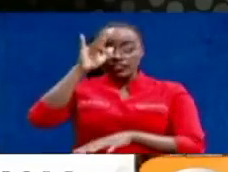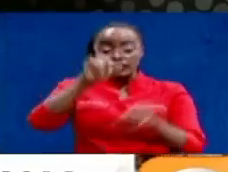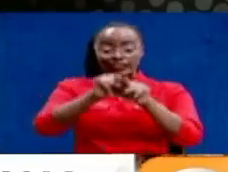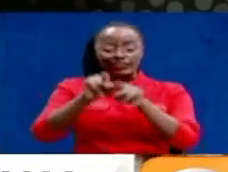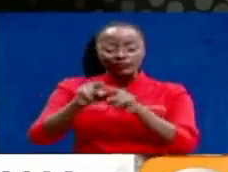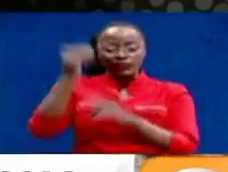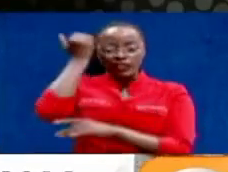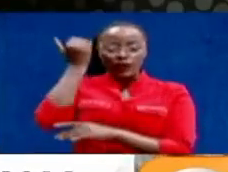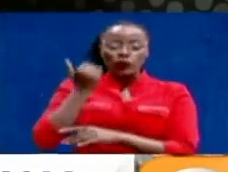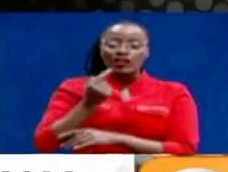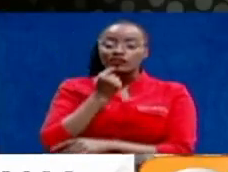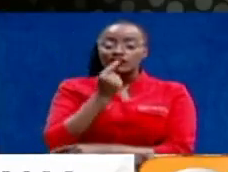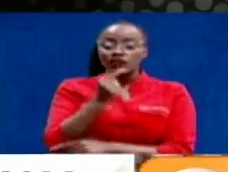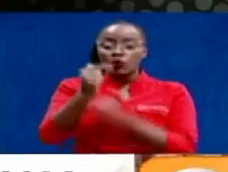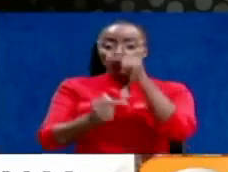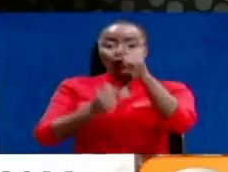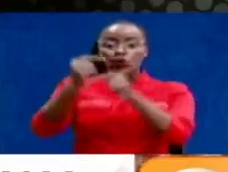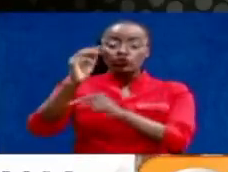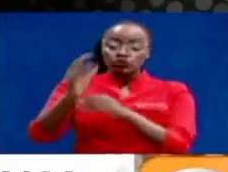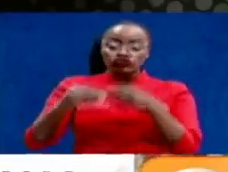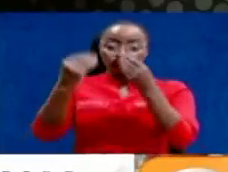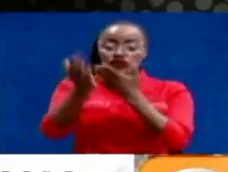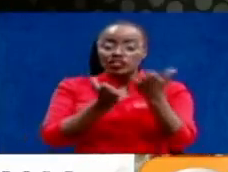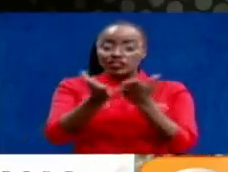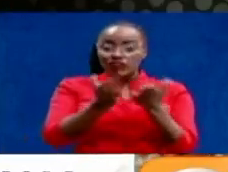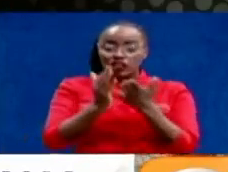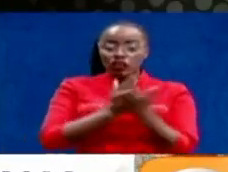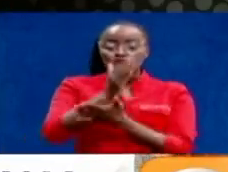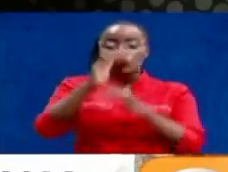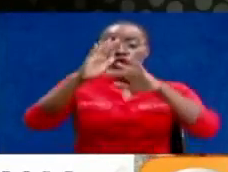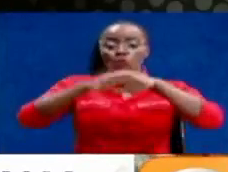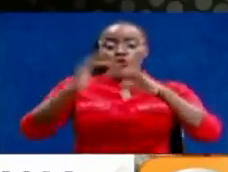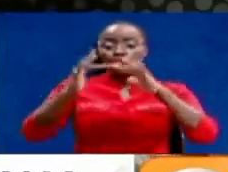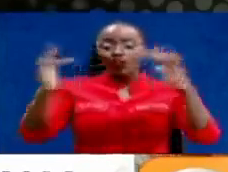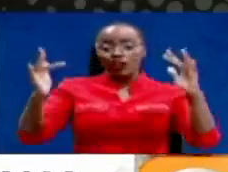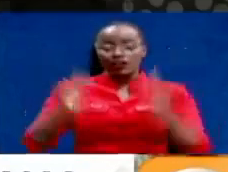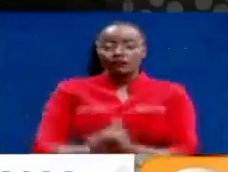huku idara ya mahakama ikitaja kuwa itaendelea kutoa huduma zake kupitia mtandao.